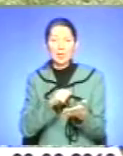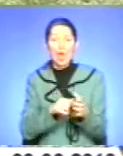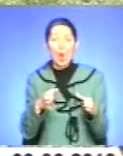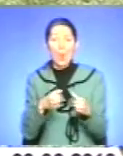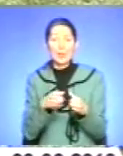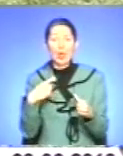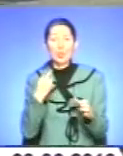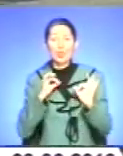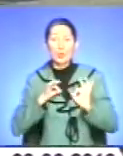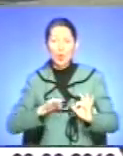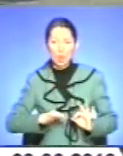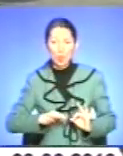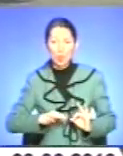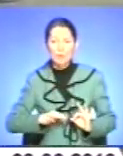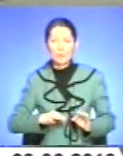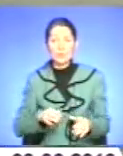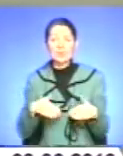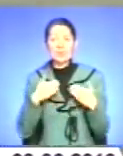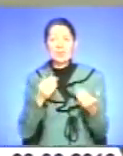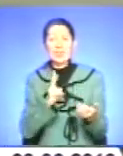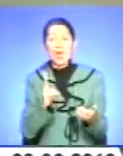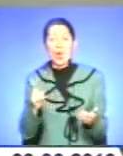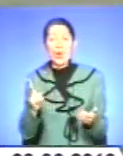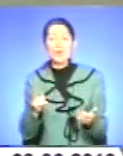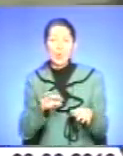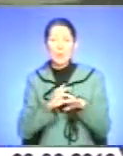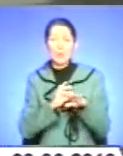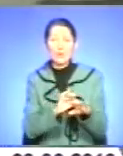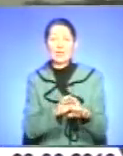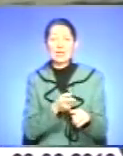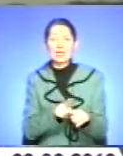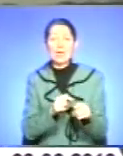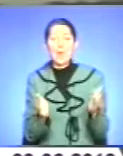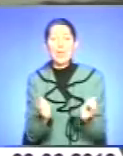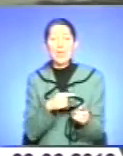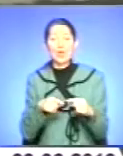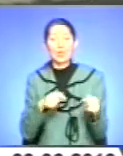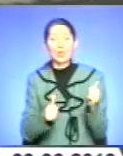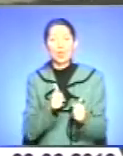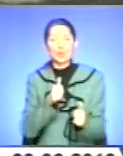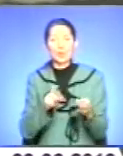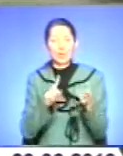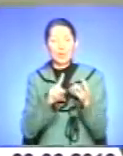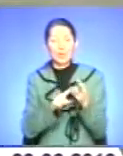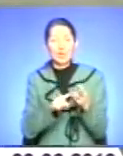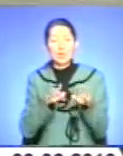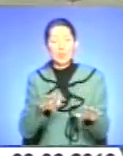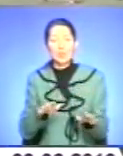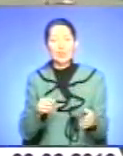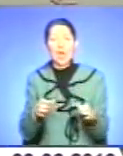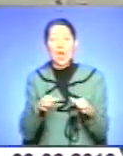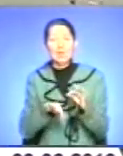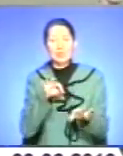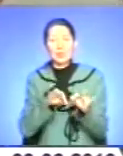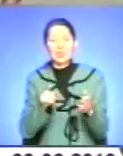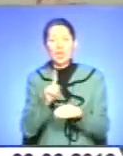команда обласної прокуратури, з ініціативи якої, власне, і провели міні-футбольний турнір. Третє – у збірної тернопільських